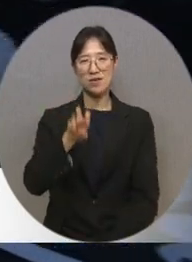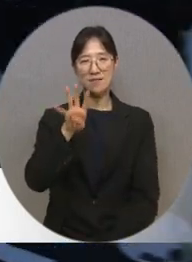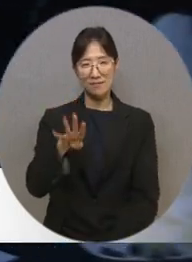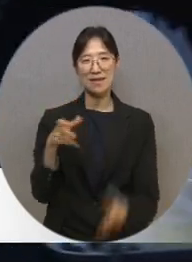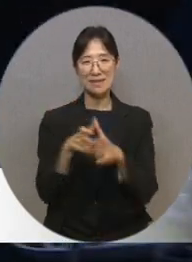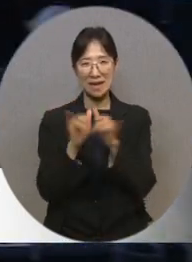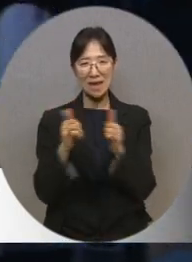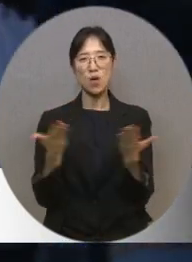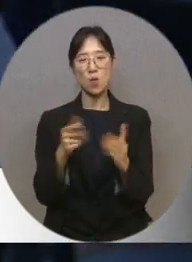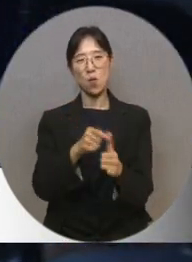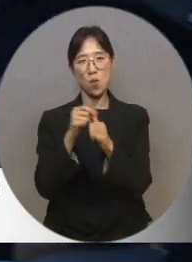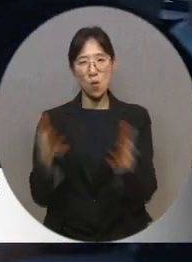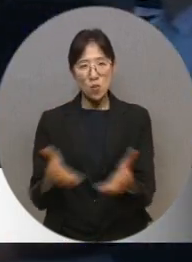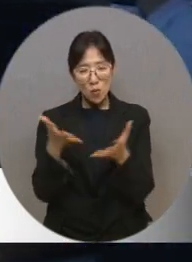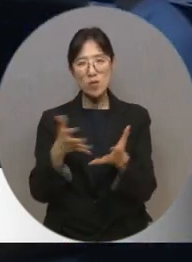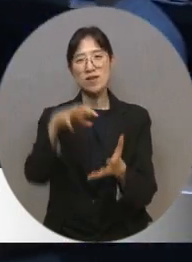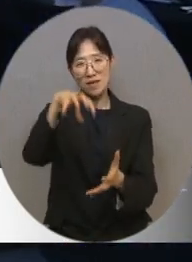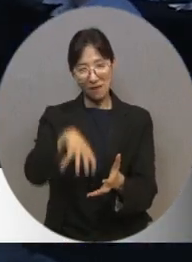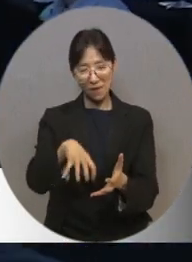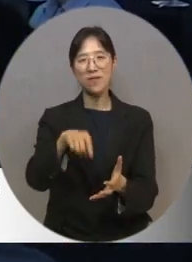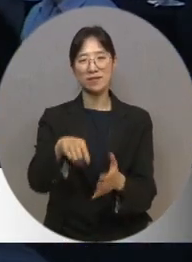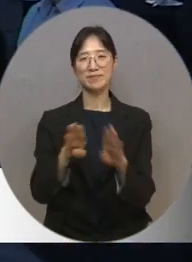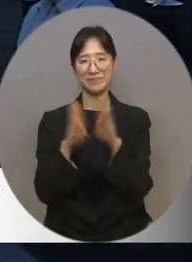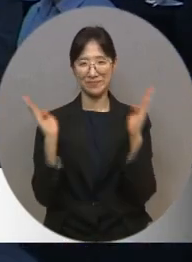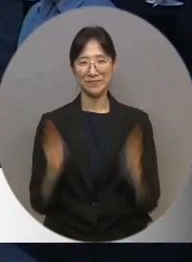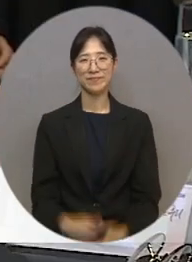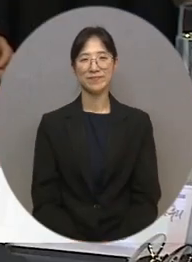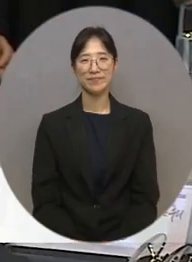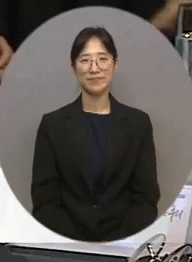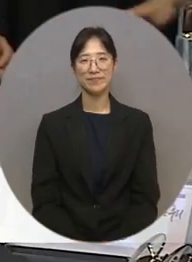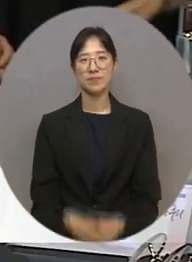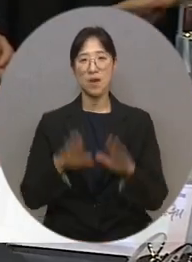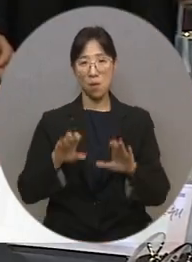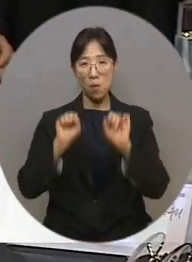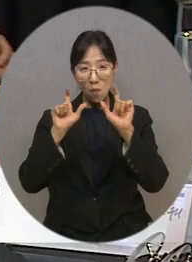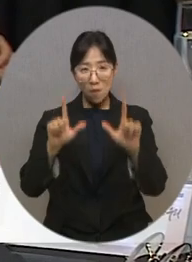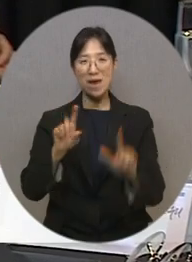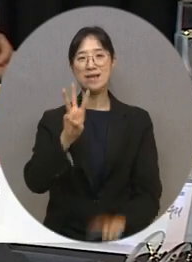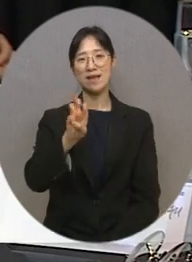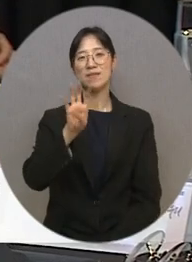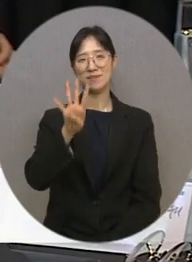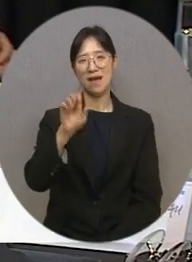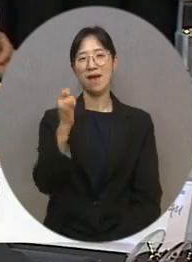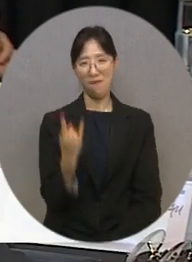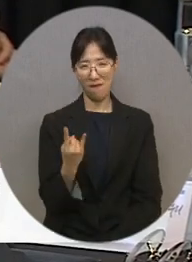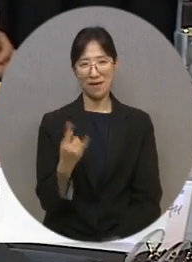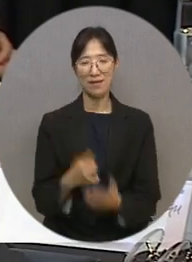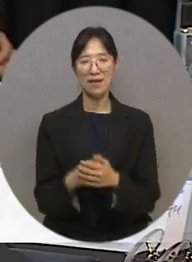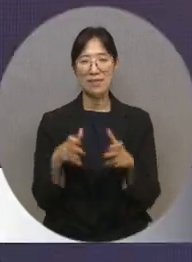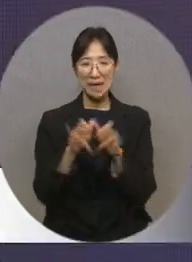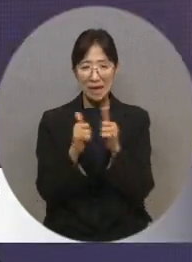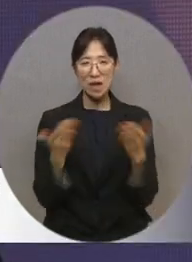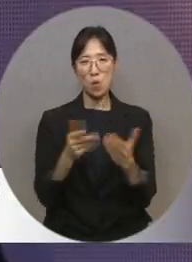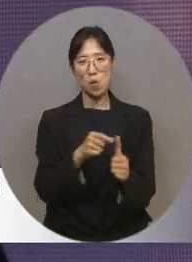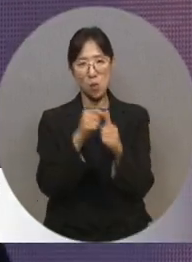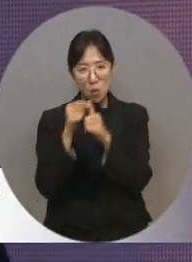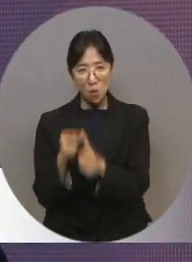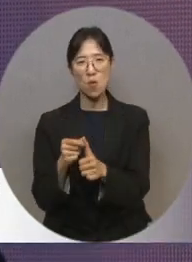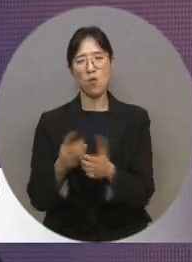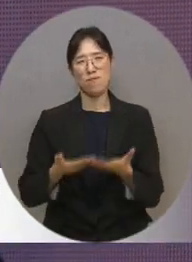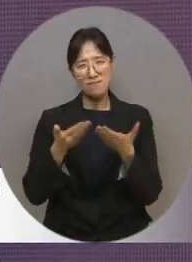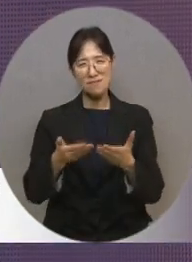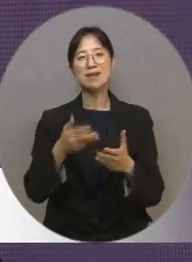지난 24일 양재 엘타워에서 열렸습니다. 올해로 34회를 맞는 행사는 장애인 고용에 기여한